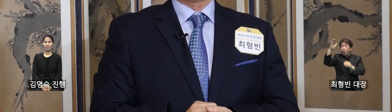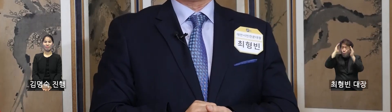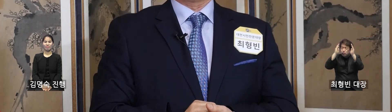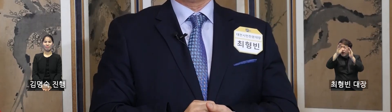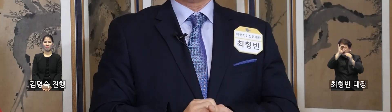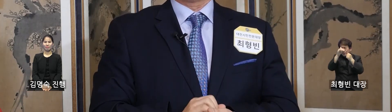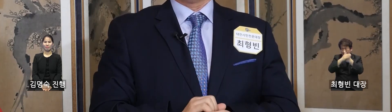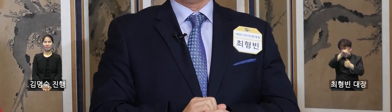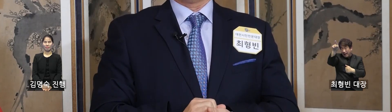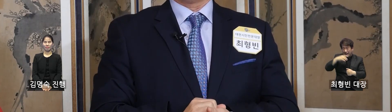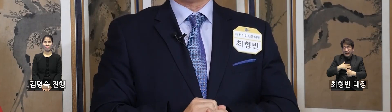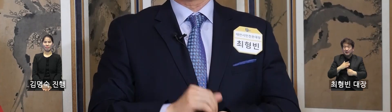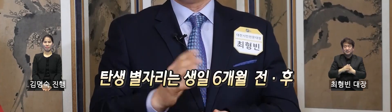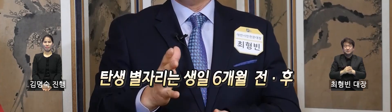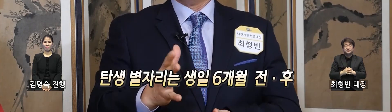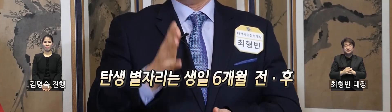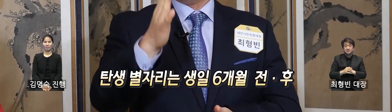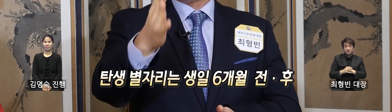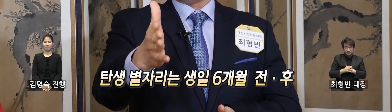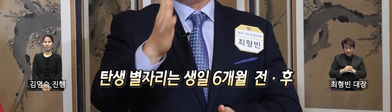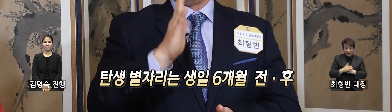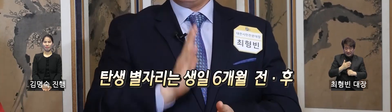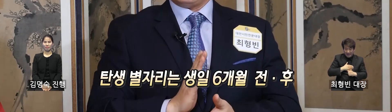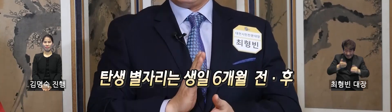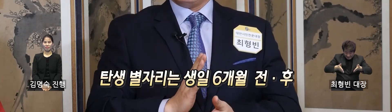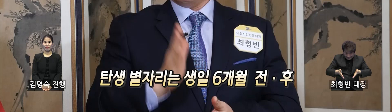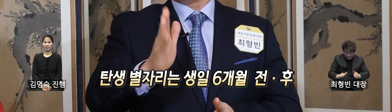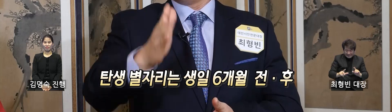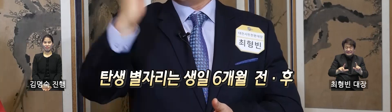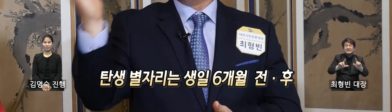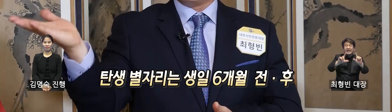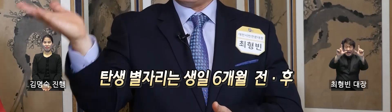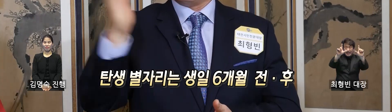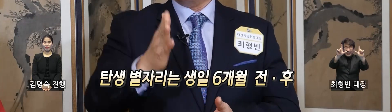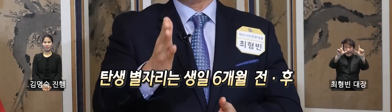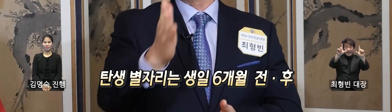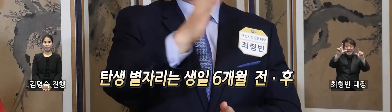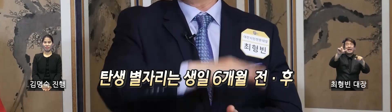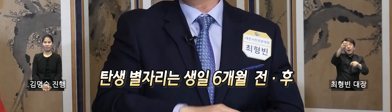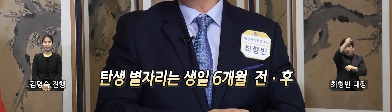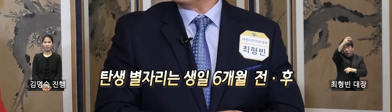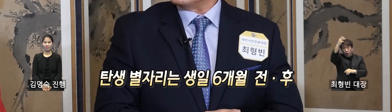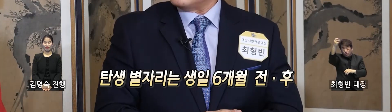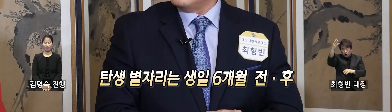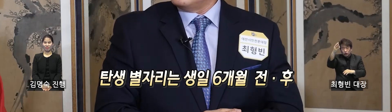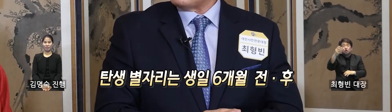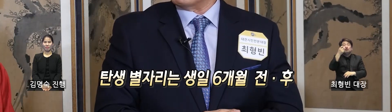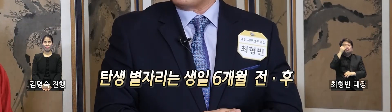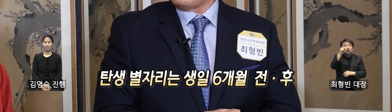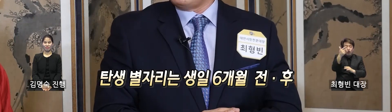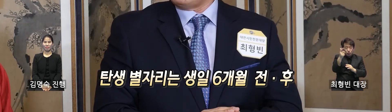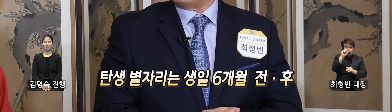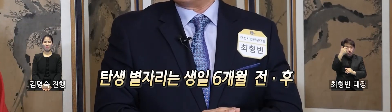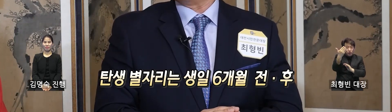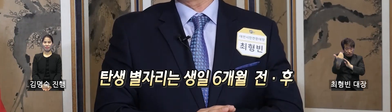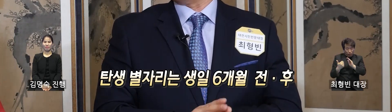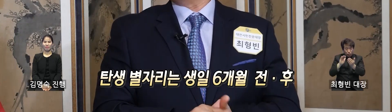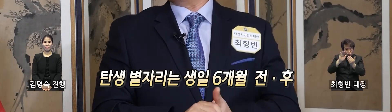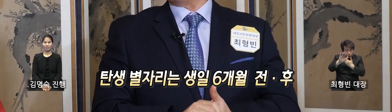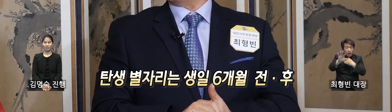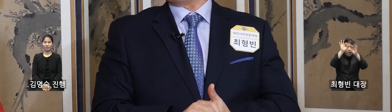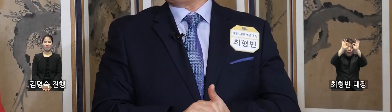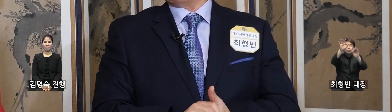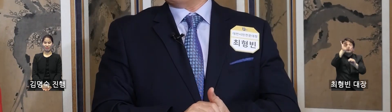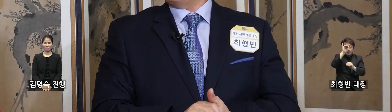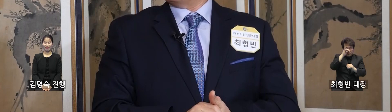자기 탄생 * 자리에는 항상 자기 생일에 6개월 후 나 6회 전해 보인다 밤에 어 그렇게